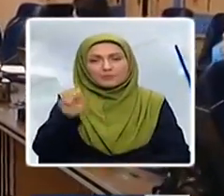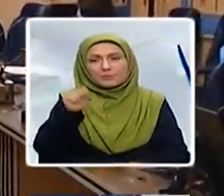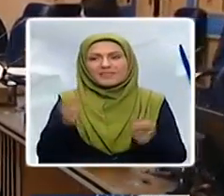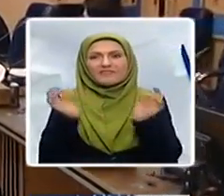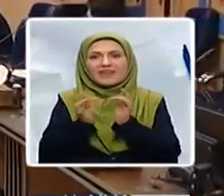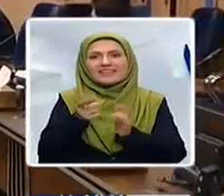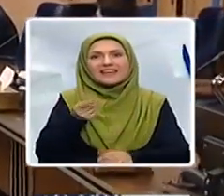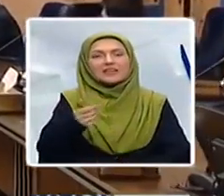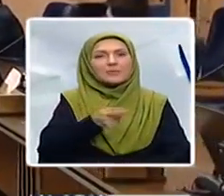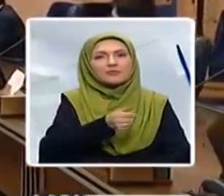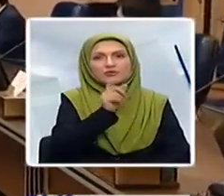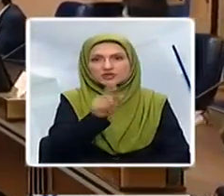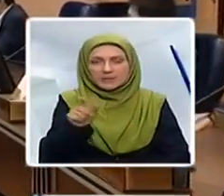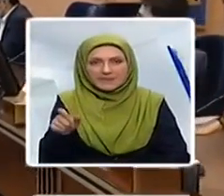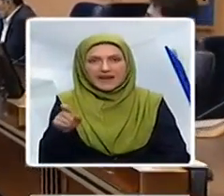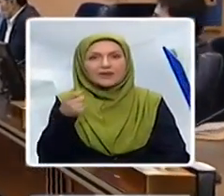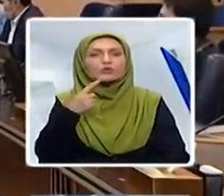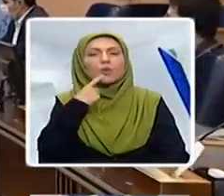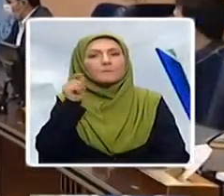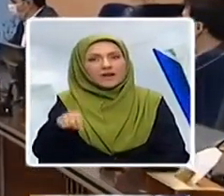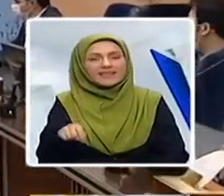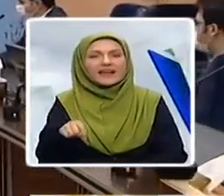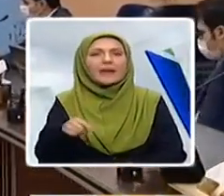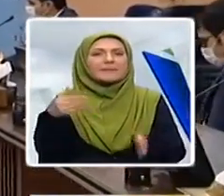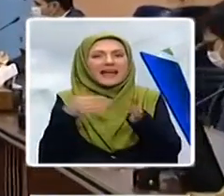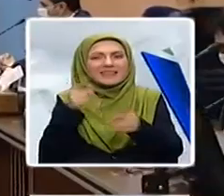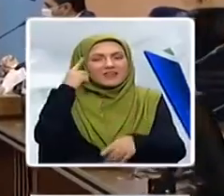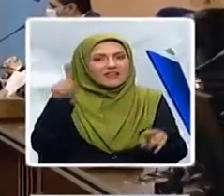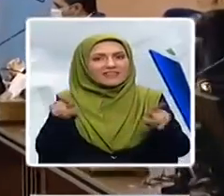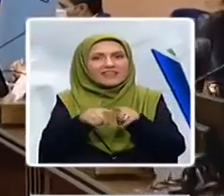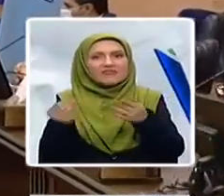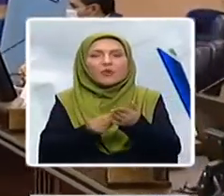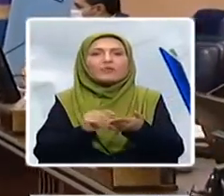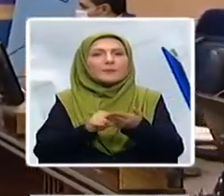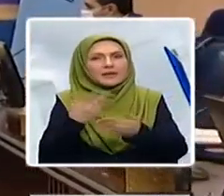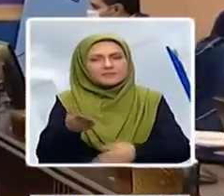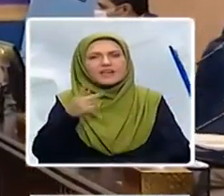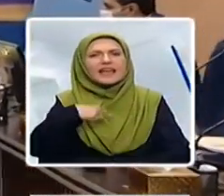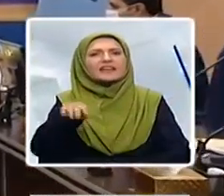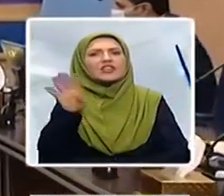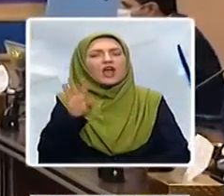فروش اینترنتی و برخط به این کسب و کارها از اهداف این تفاهم‌نامه است.